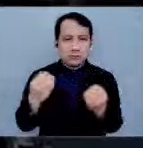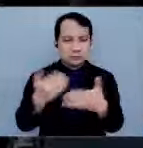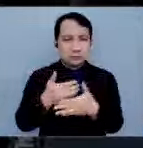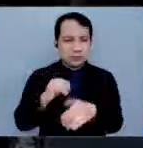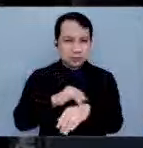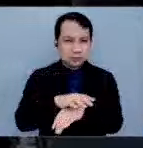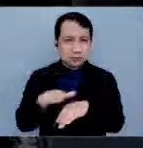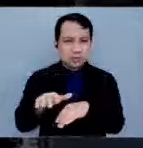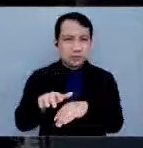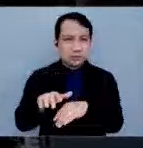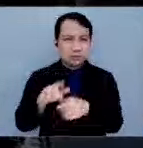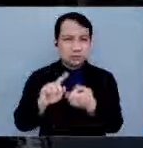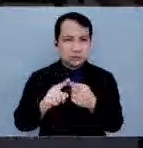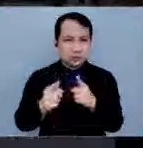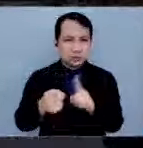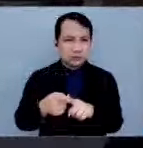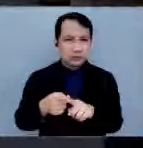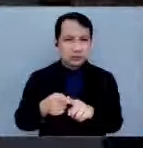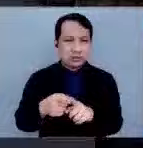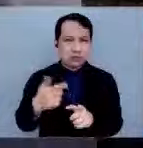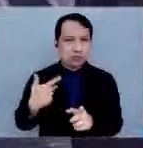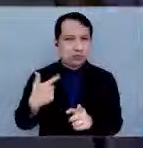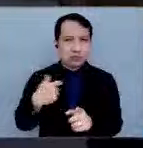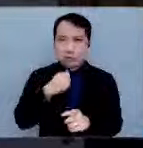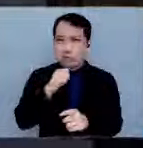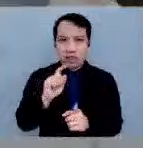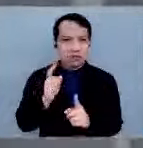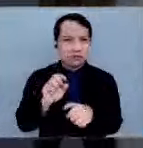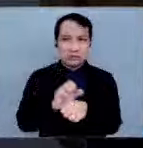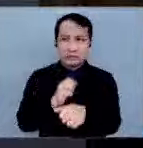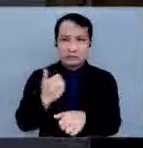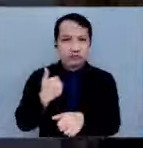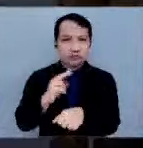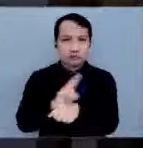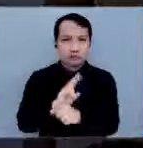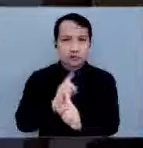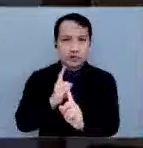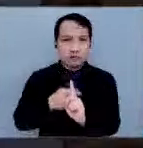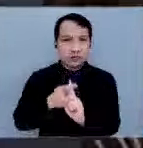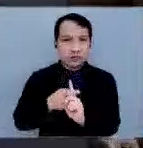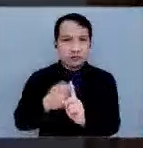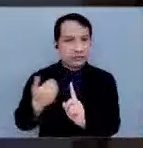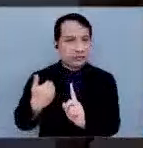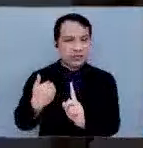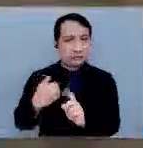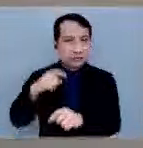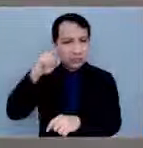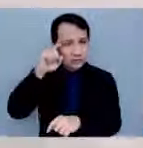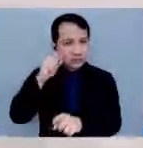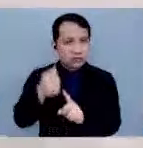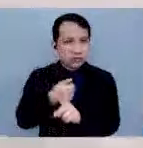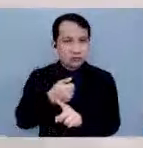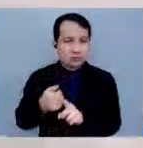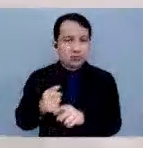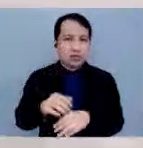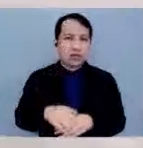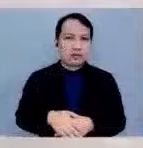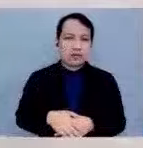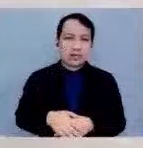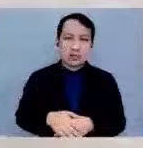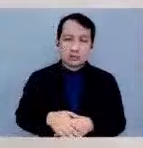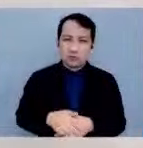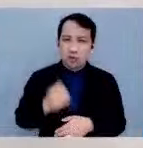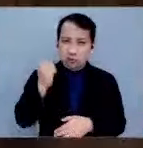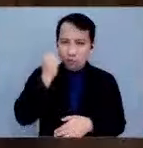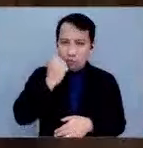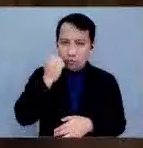barkada, unprotected sex o hindi paggamit ng contraceptives gaya ng kondom, pati sexual abuse. Factor din daw ang madalas na